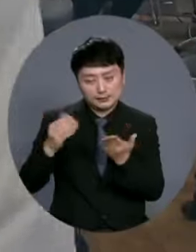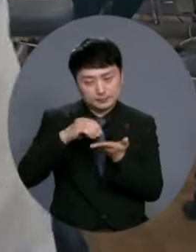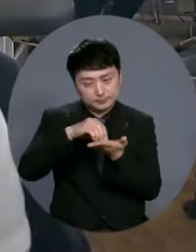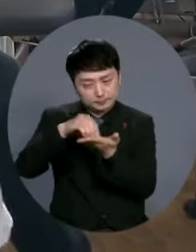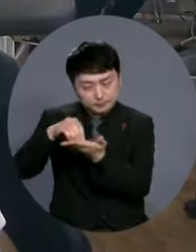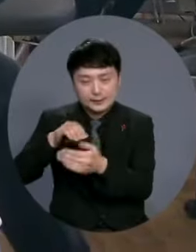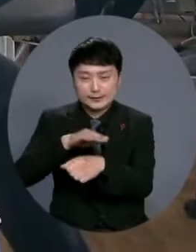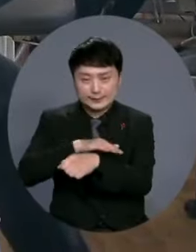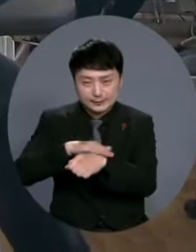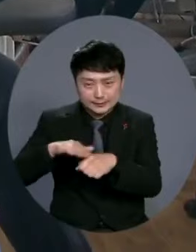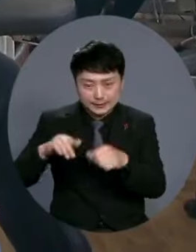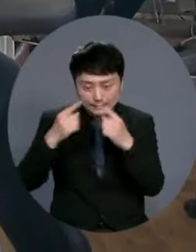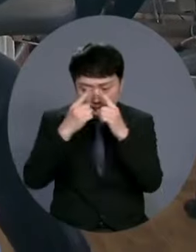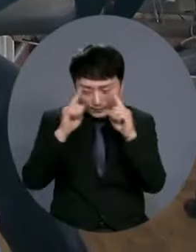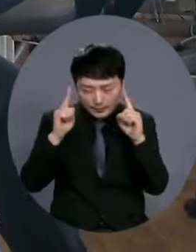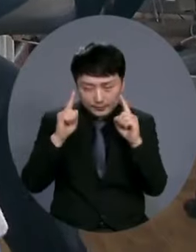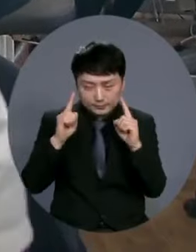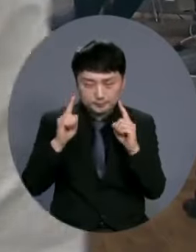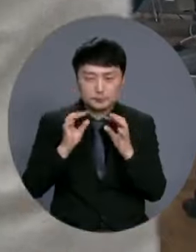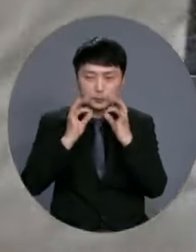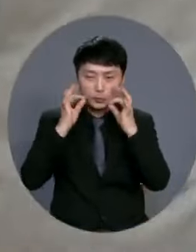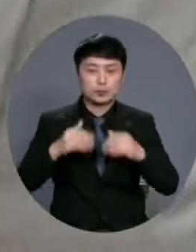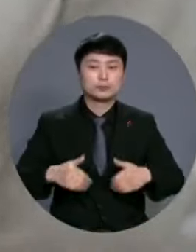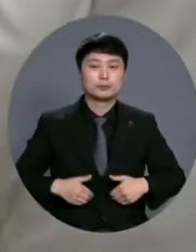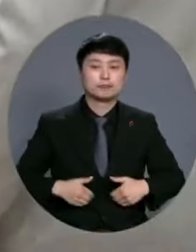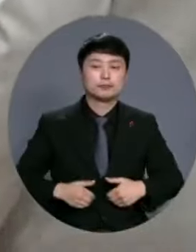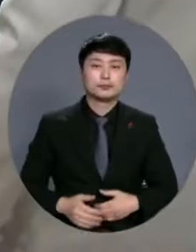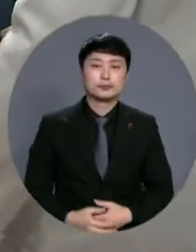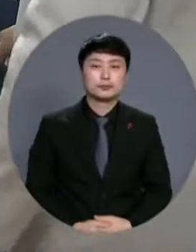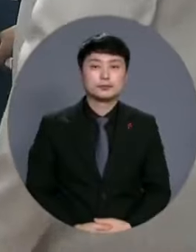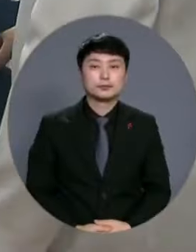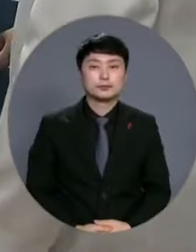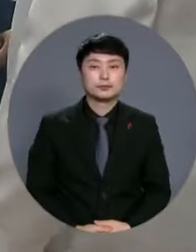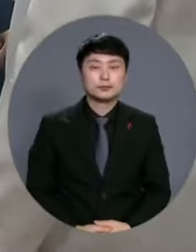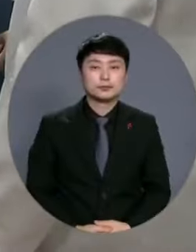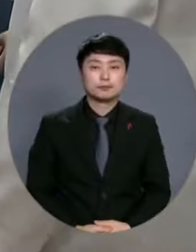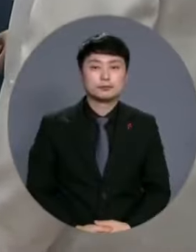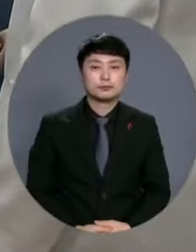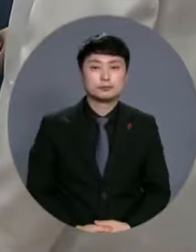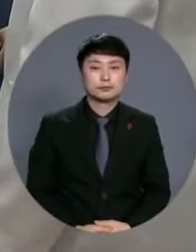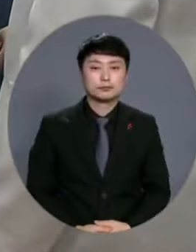수 있도록 대학들의 고민이 더 필요해 보입니다. MBC 뉴스 박재영입니다.